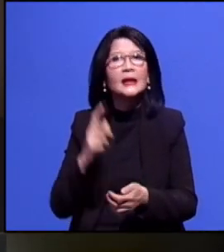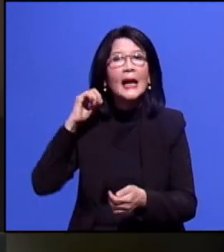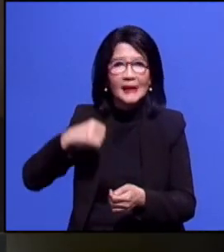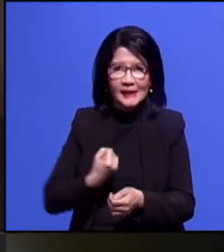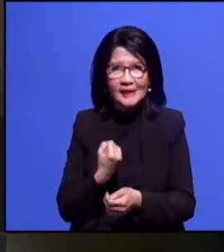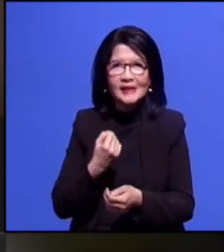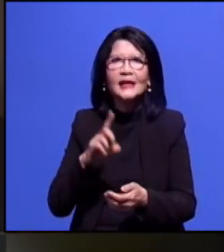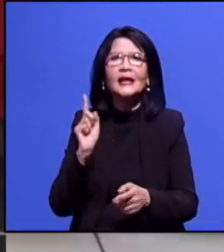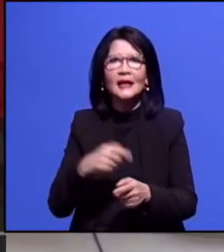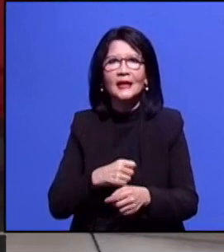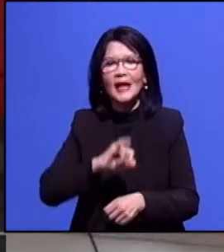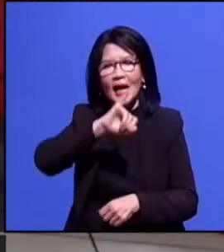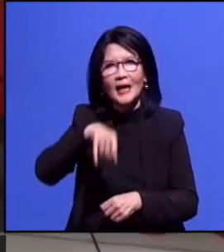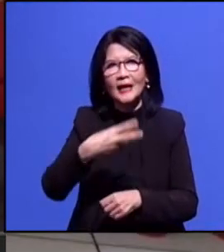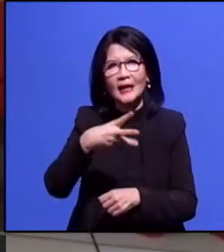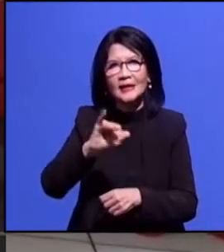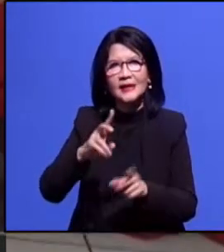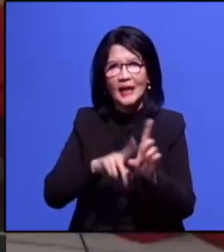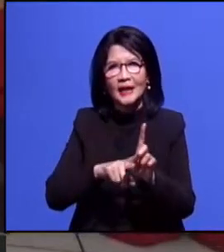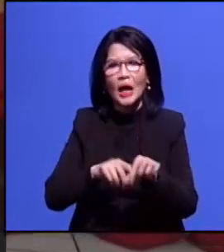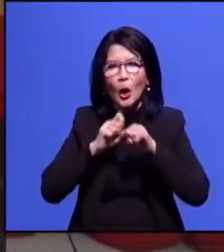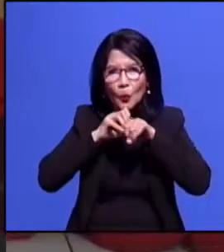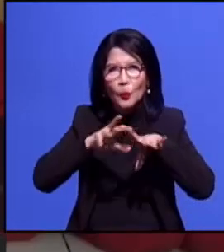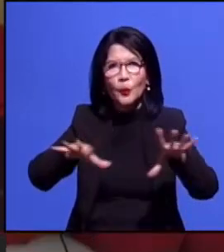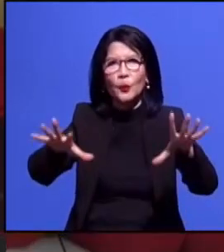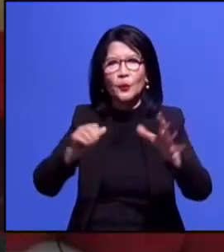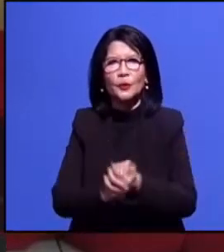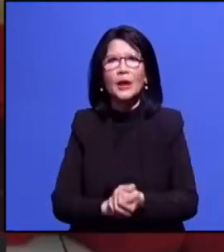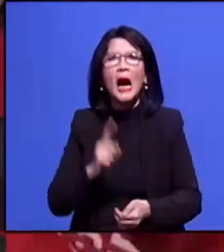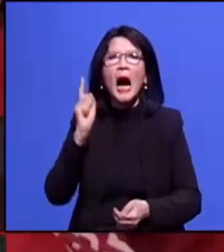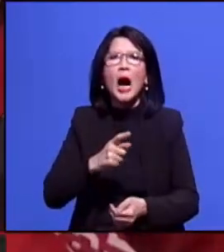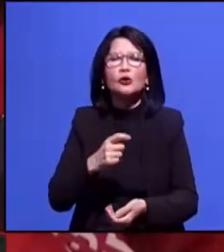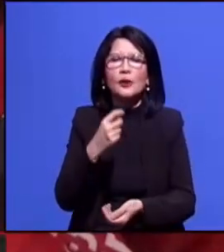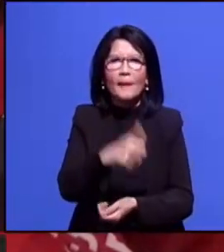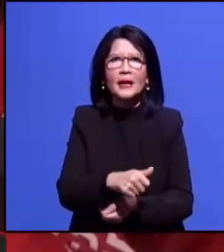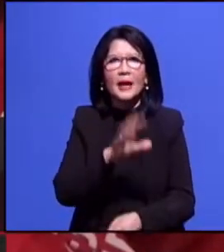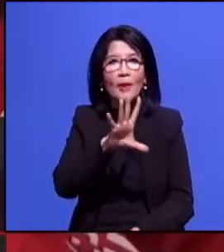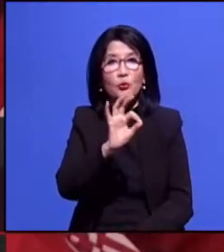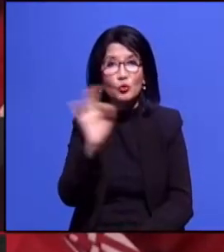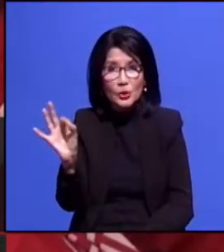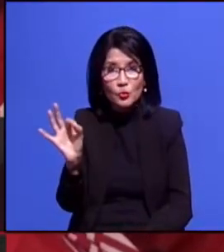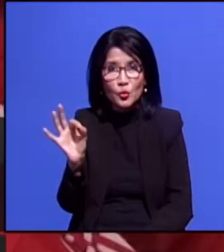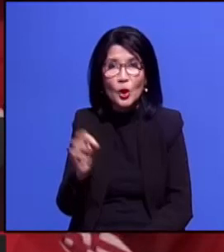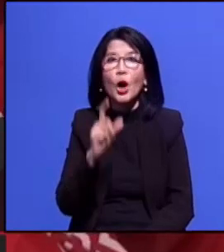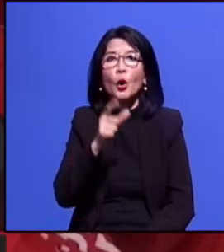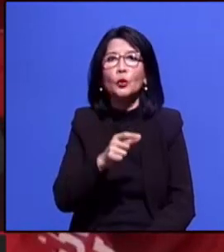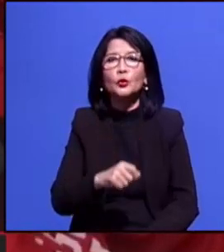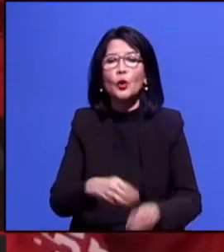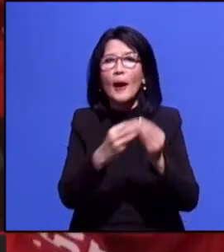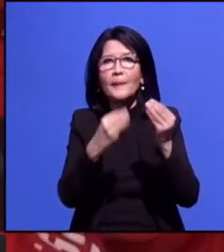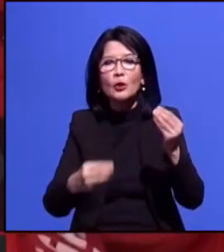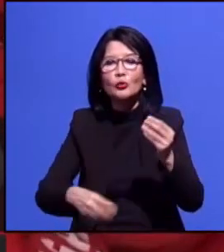Jerinx yang kemudian menyebarluaskan keluhan sejumlah penerima Bansos yang harus membayar Rp50.000 pada pengurus lingkungan